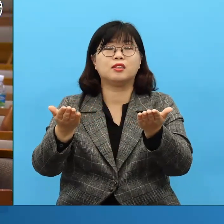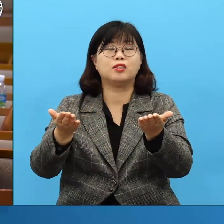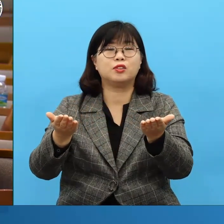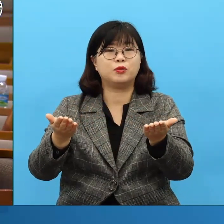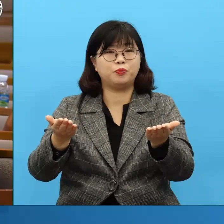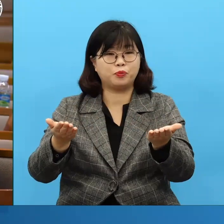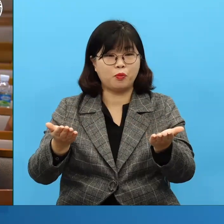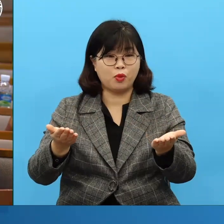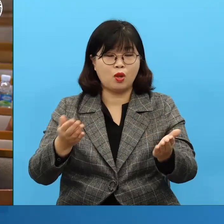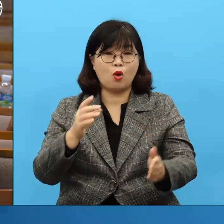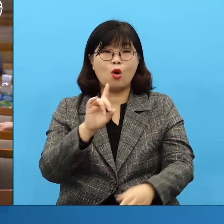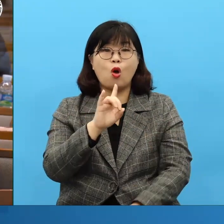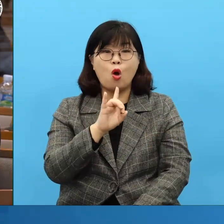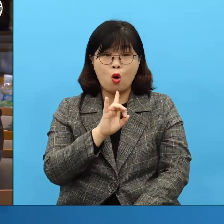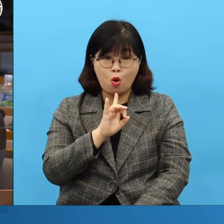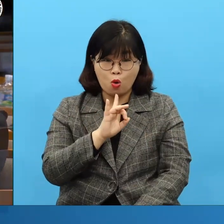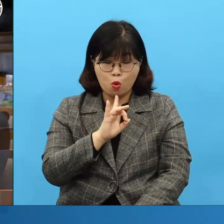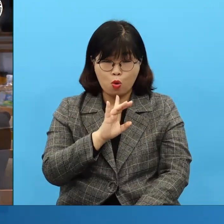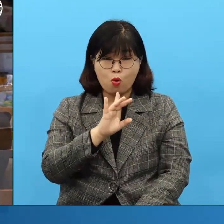주나니